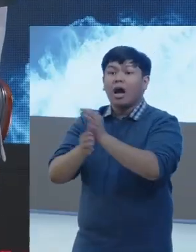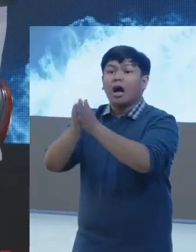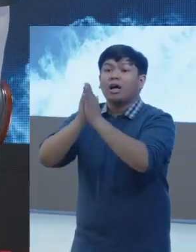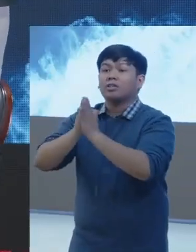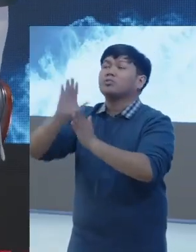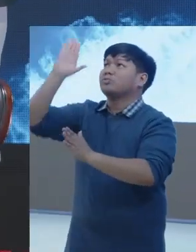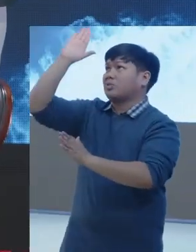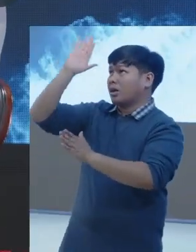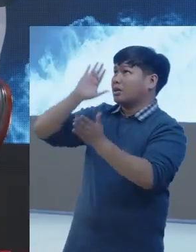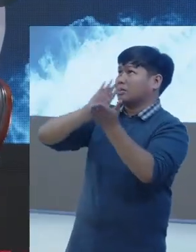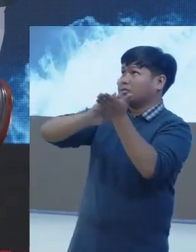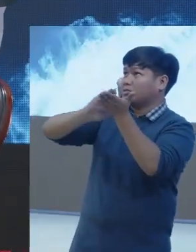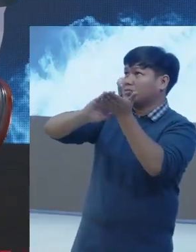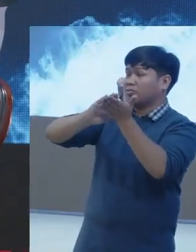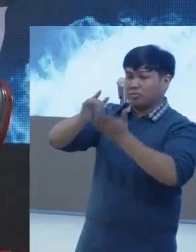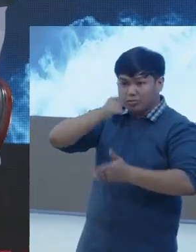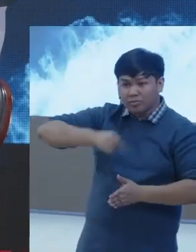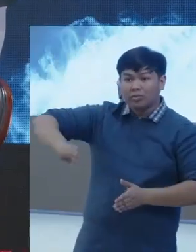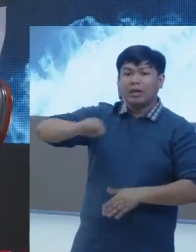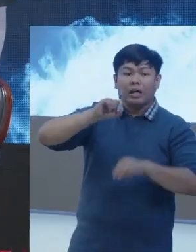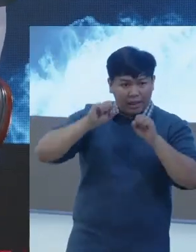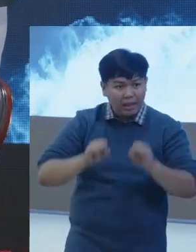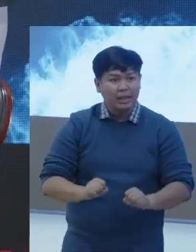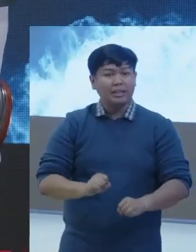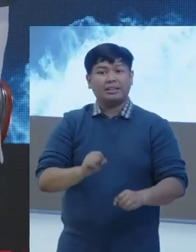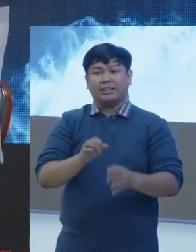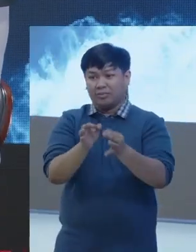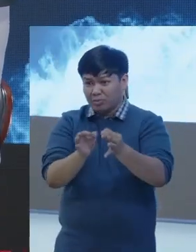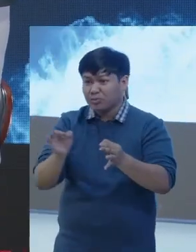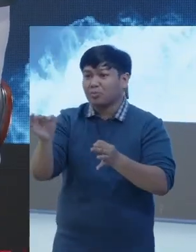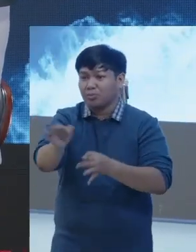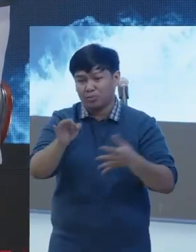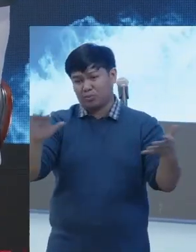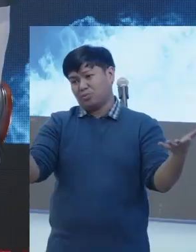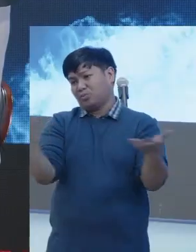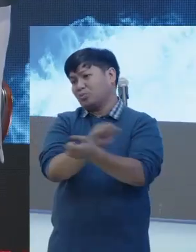So, pwede siyang magbago ng kanyang